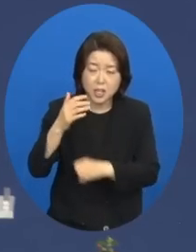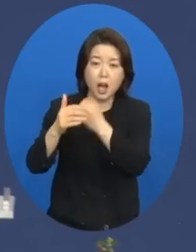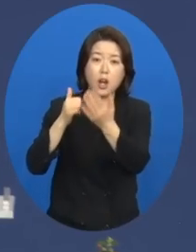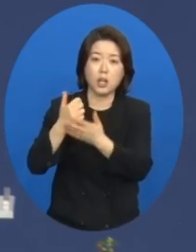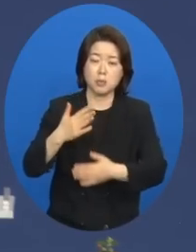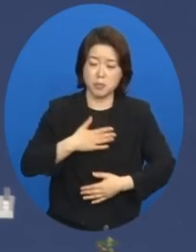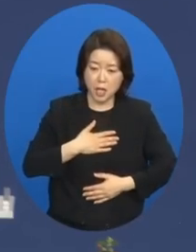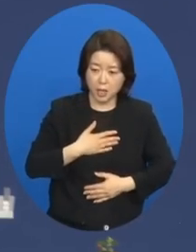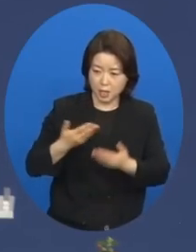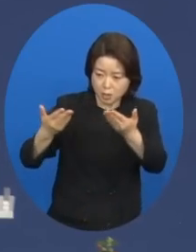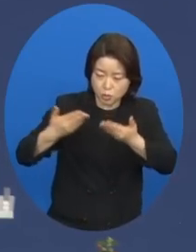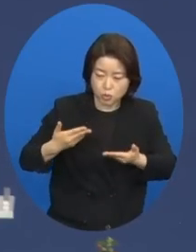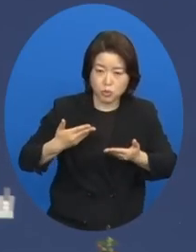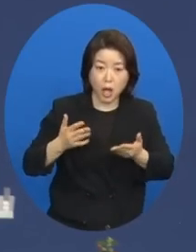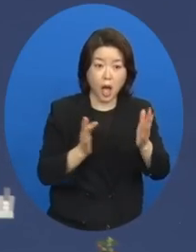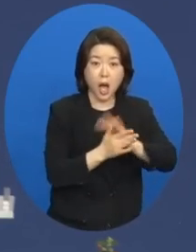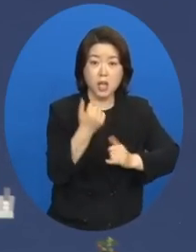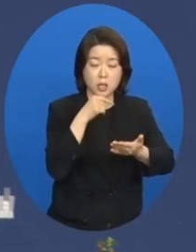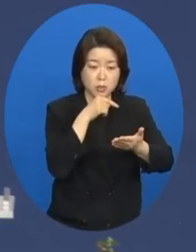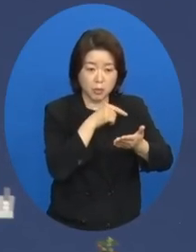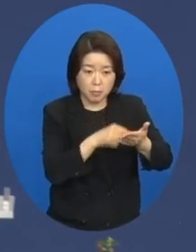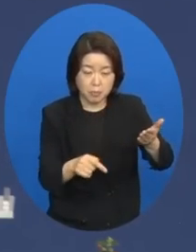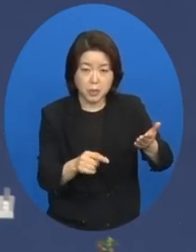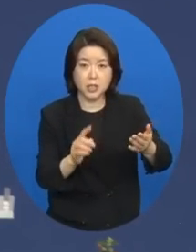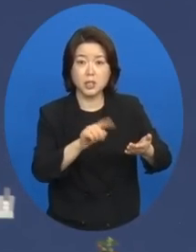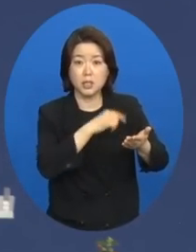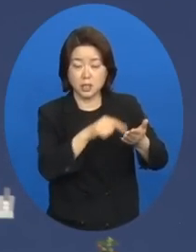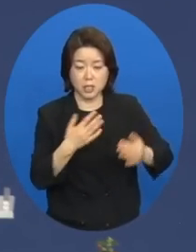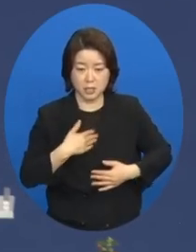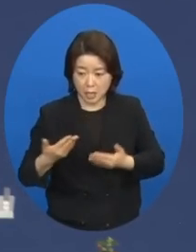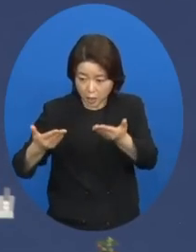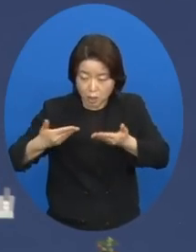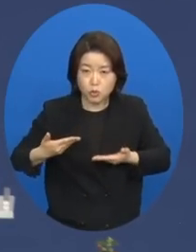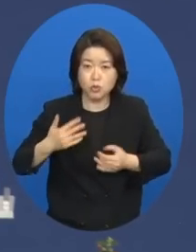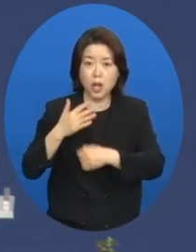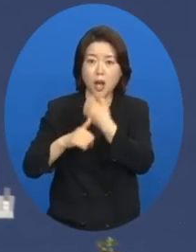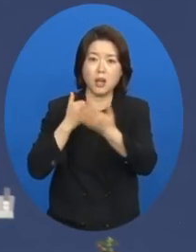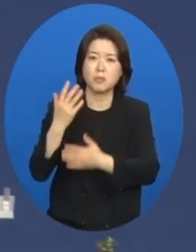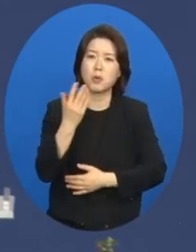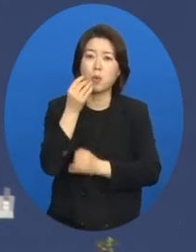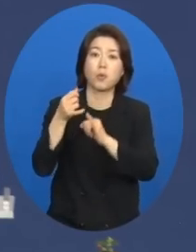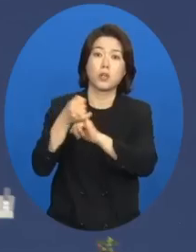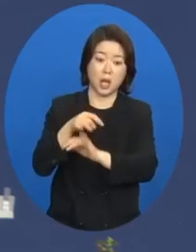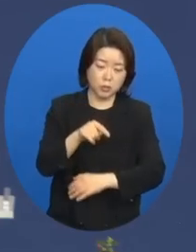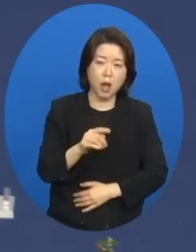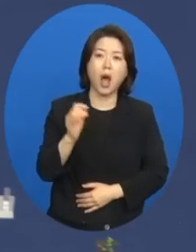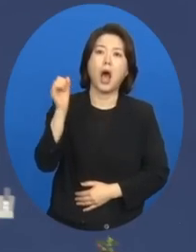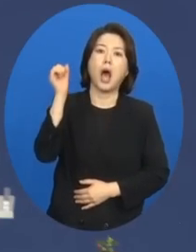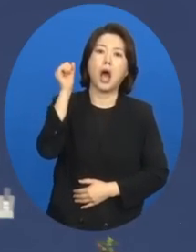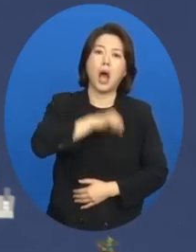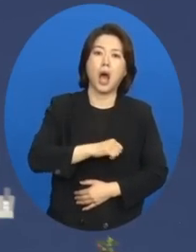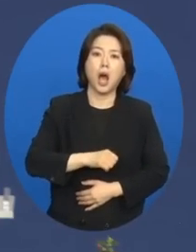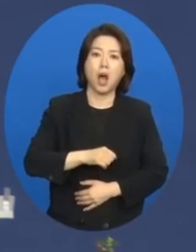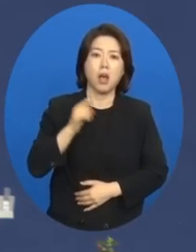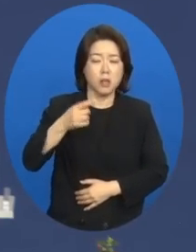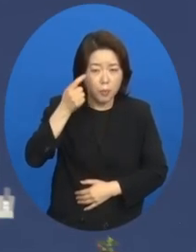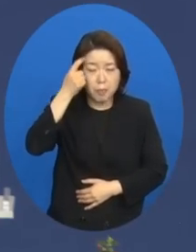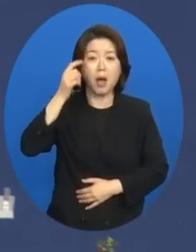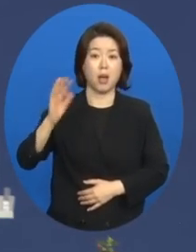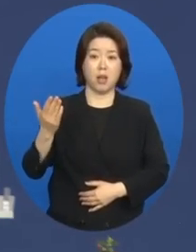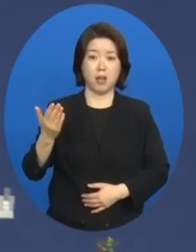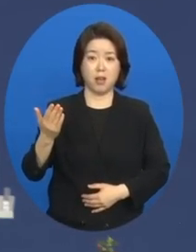내게 전부 예수 그리스도 핏값으로 내게 다 보장해 놓으신 하나님의 그 거룩한 약속들이구나. 여러분 이걸